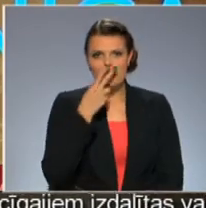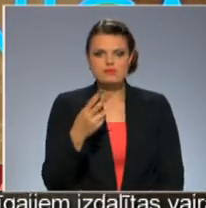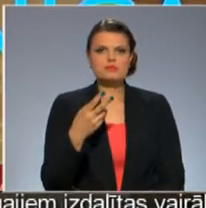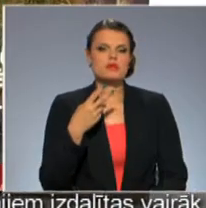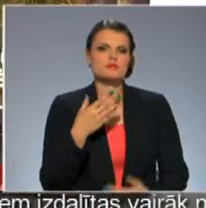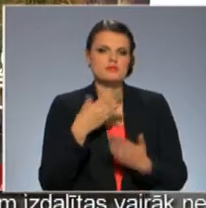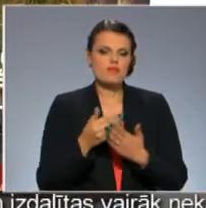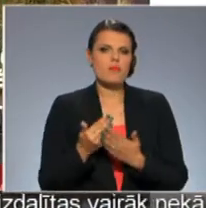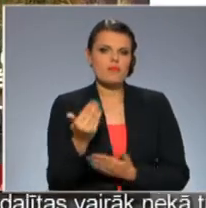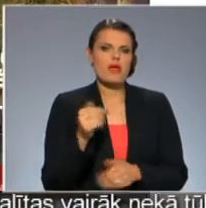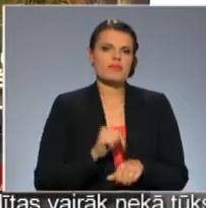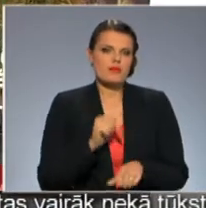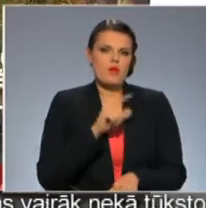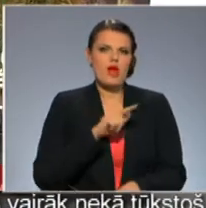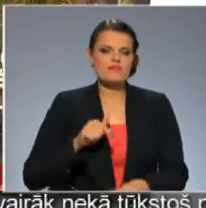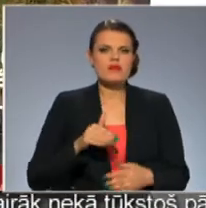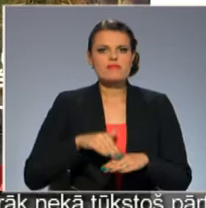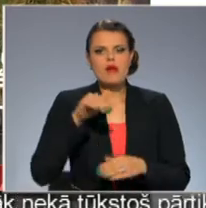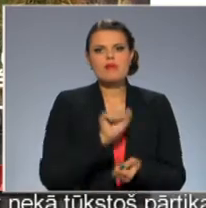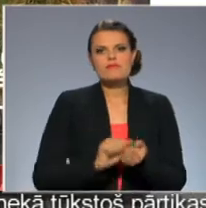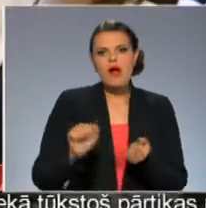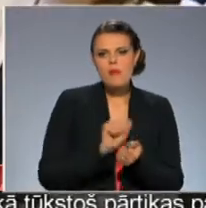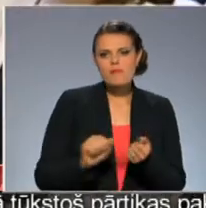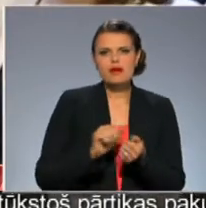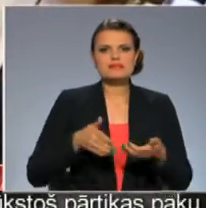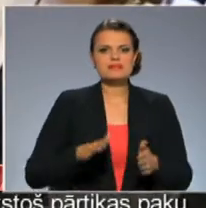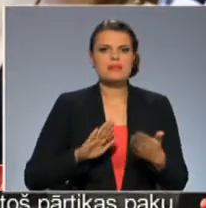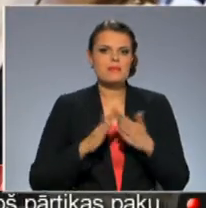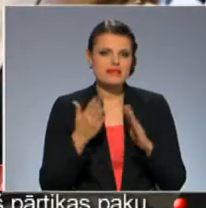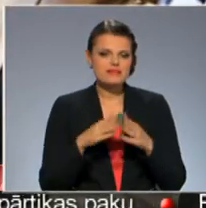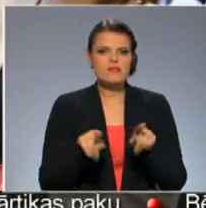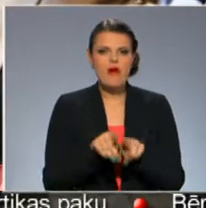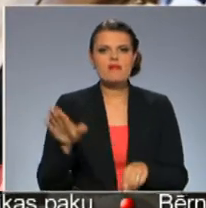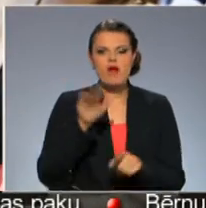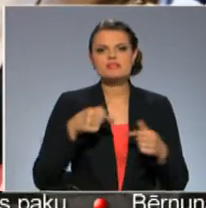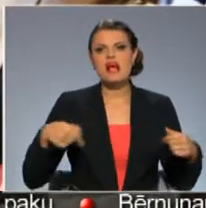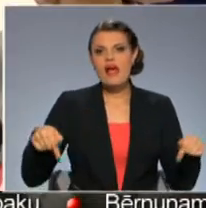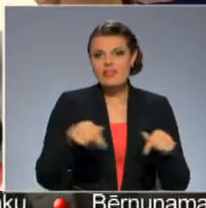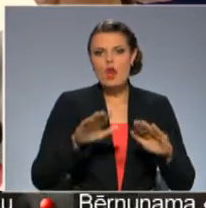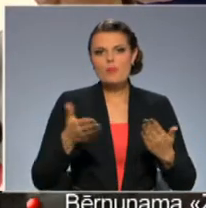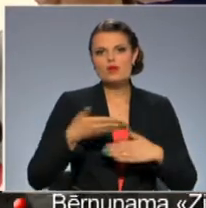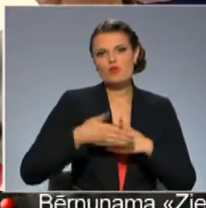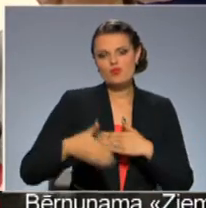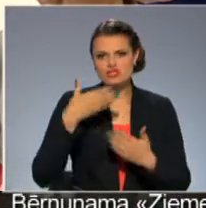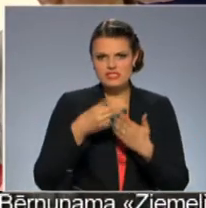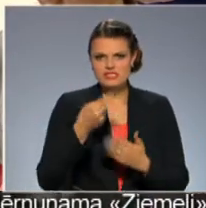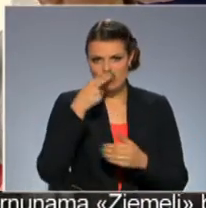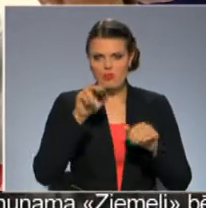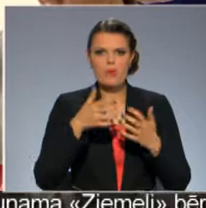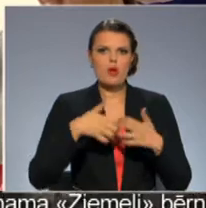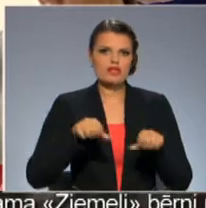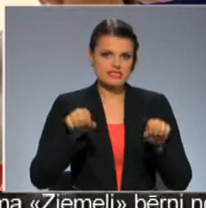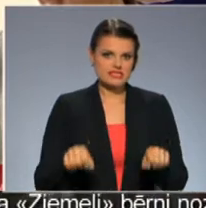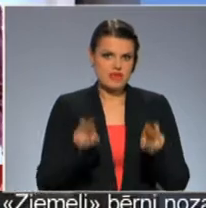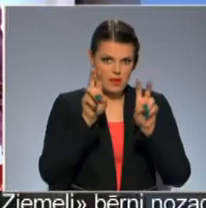jūt emocionāli piesaisti tās dabai, savai dzimtajai pilsētai, arī valstī kā teritorijai, taču nošķir sevi no politiskās varas.